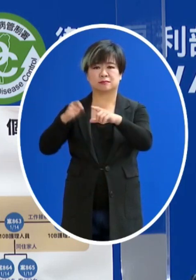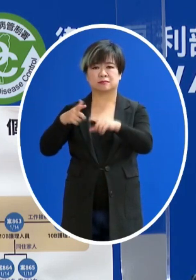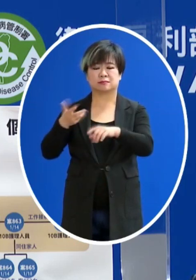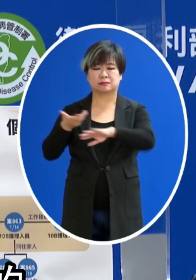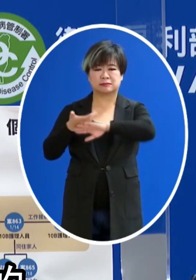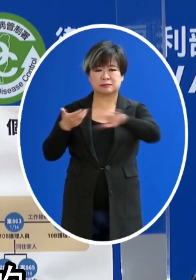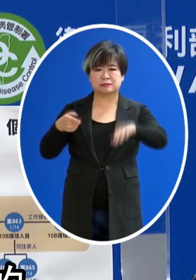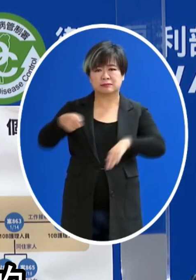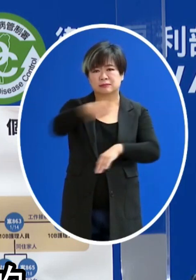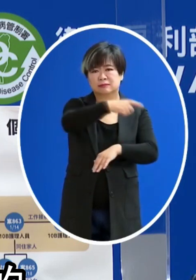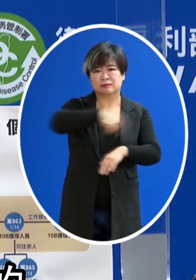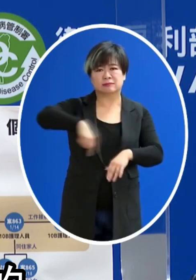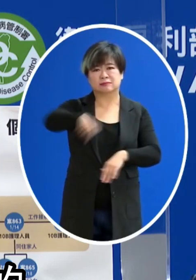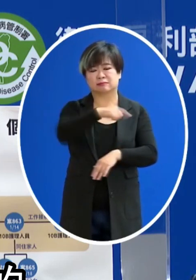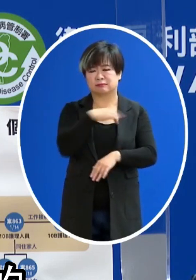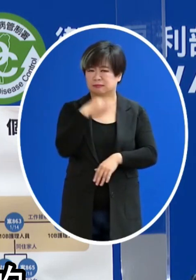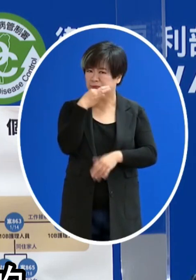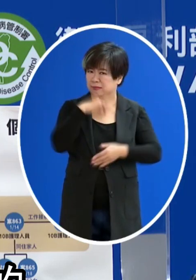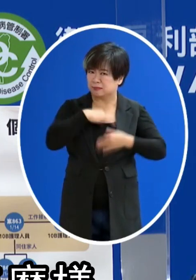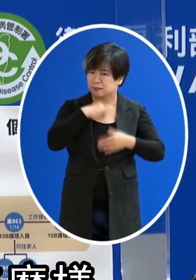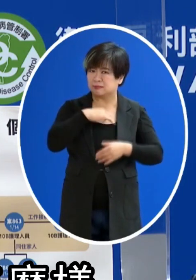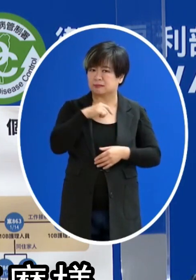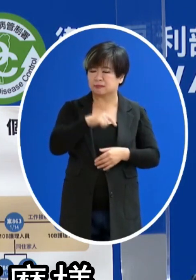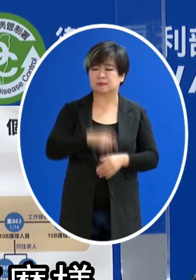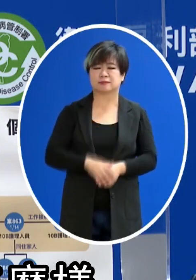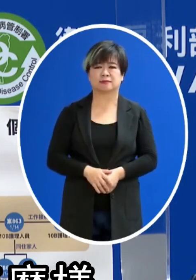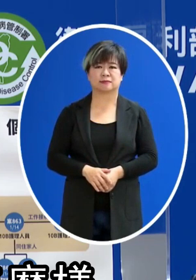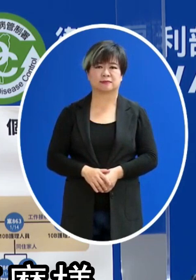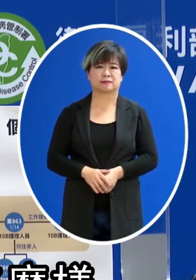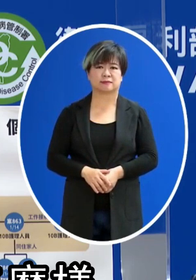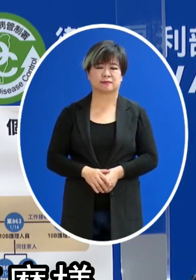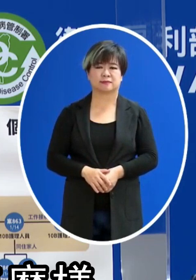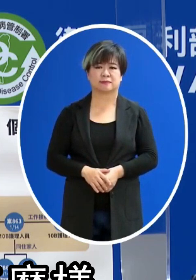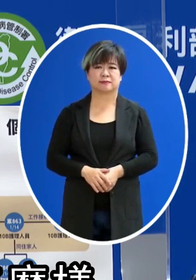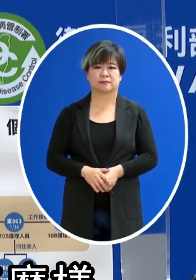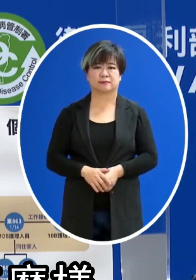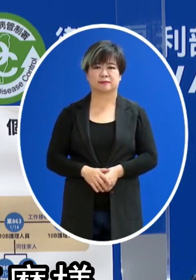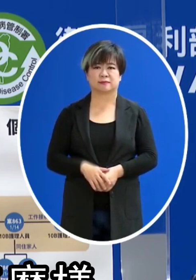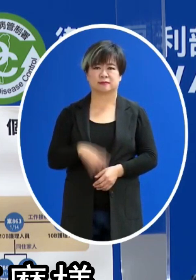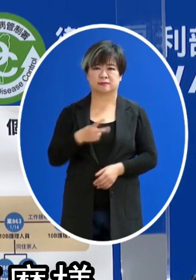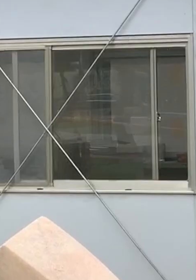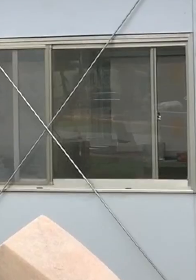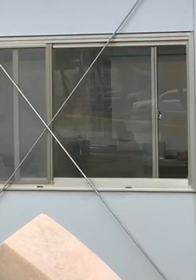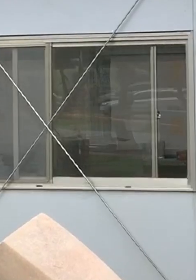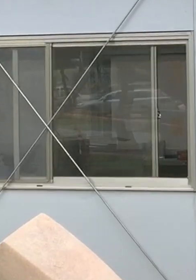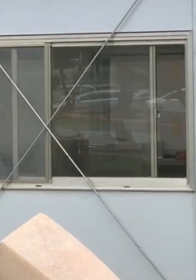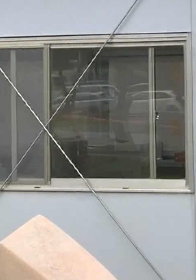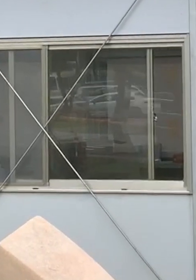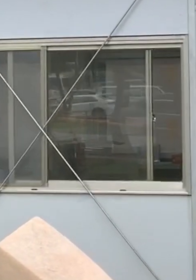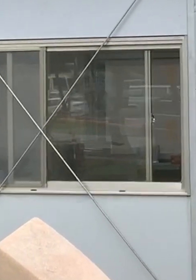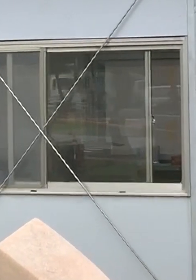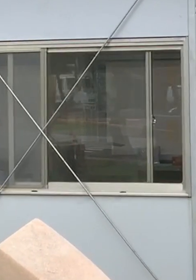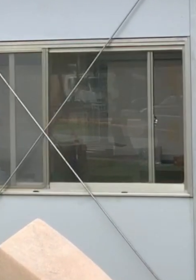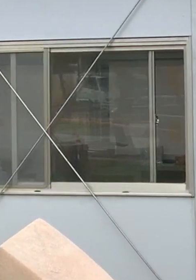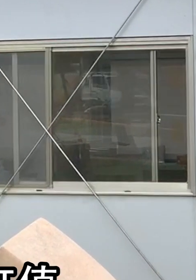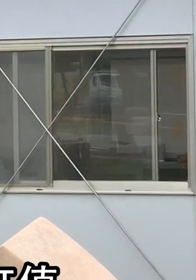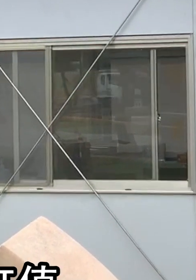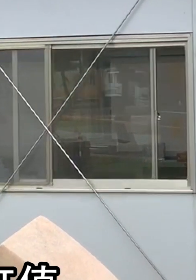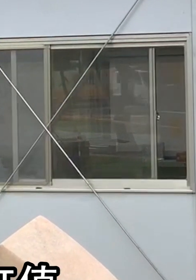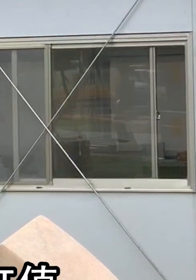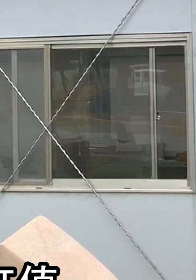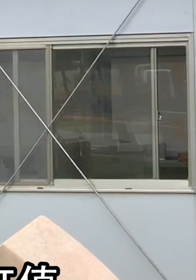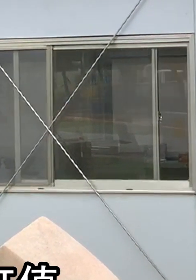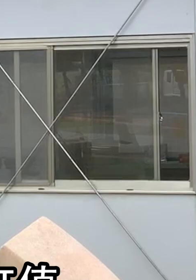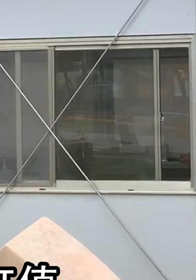空窗期是我可能会比较担忧的。不过这就要看医疗的情况怎么样。 不过话说回来，因